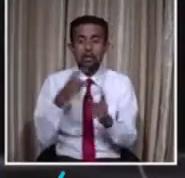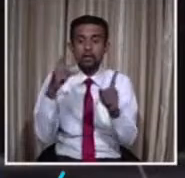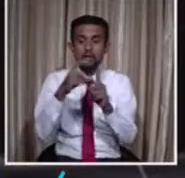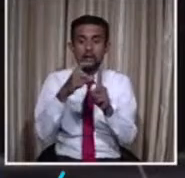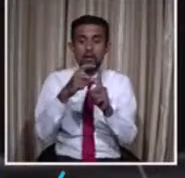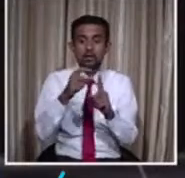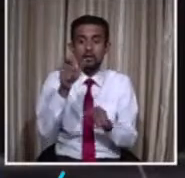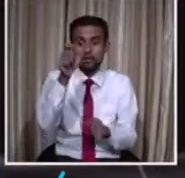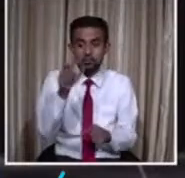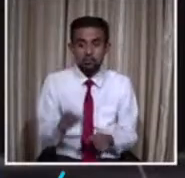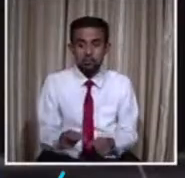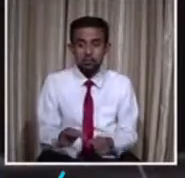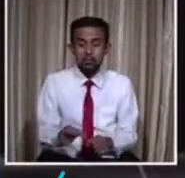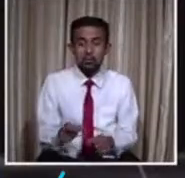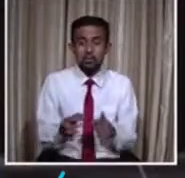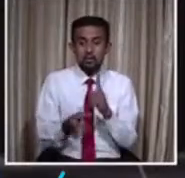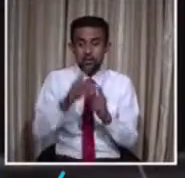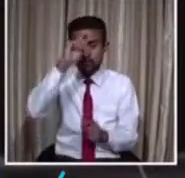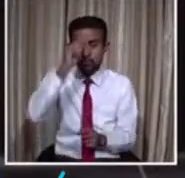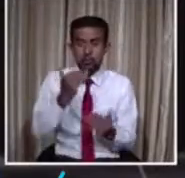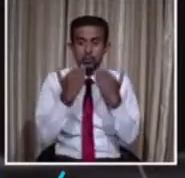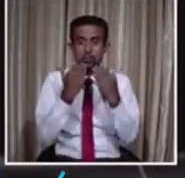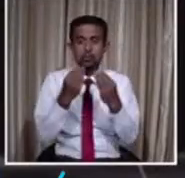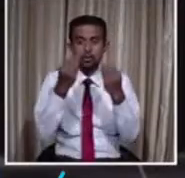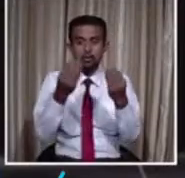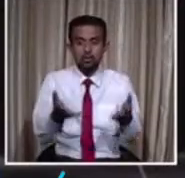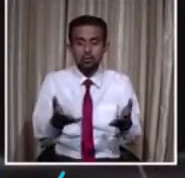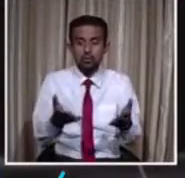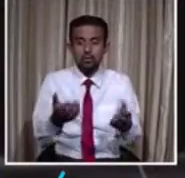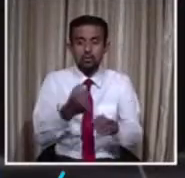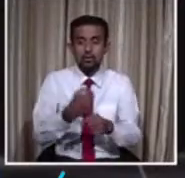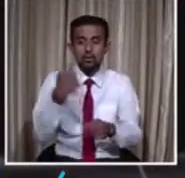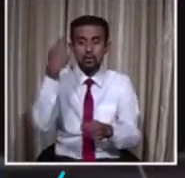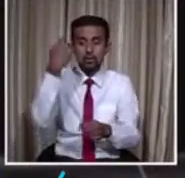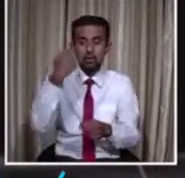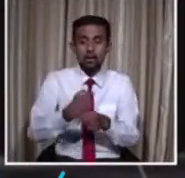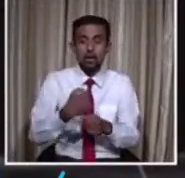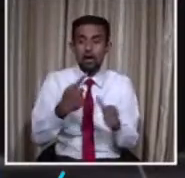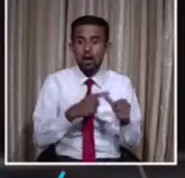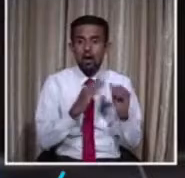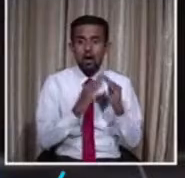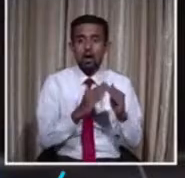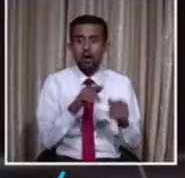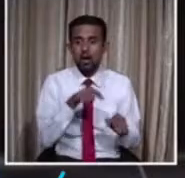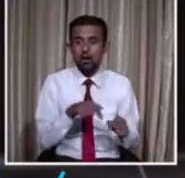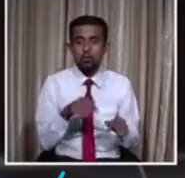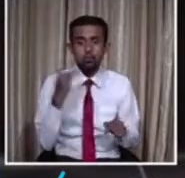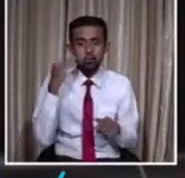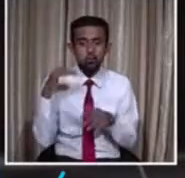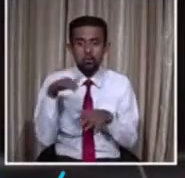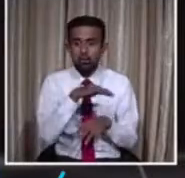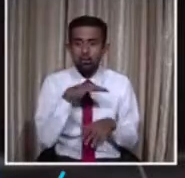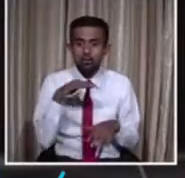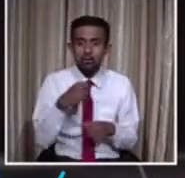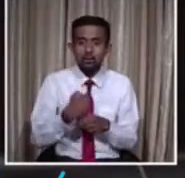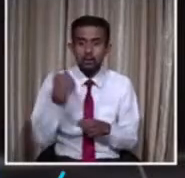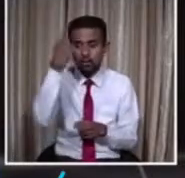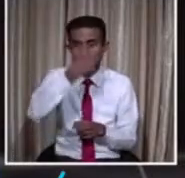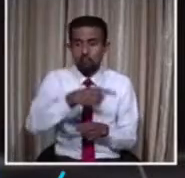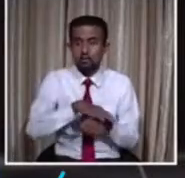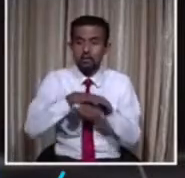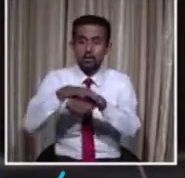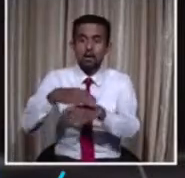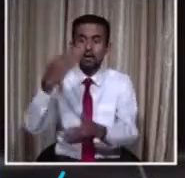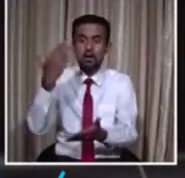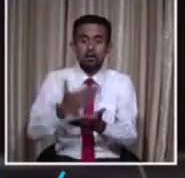තෙන්නකෝන් ඔහුට ජනාධිපතිවරයා උපදෙස් දුන්නා ගාලු මෝ අරලියගහ මන්දිරයේ සිටින පිරිස ගාලු මෝදට මේක නතර